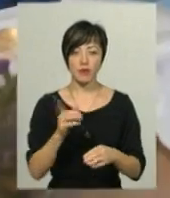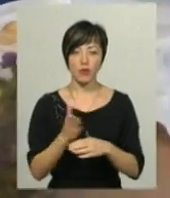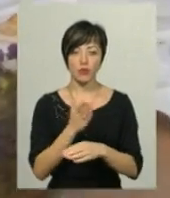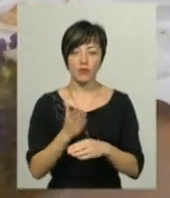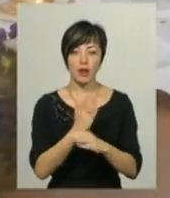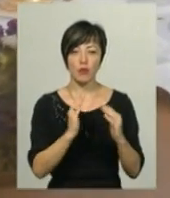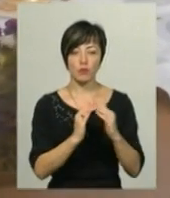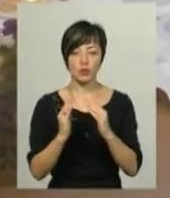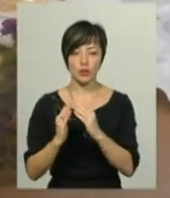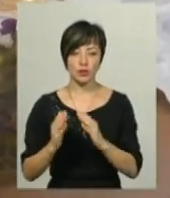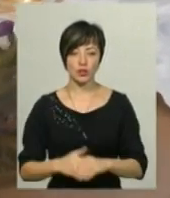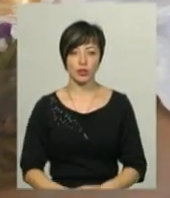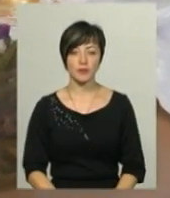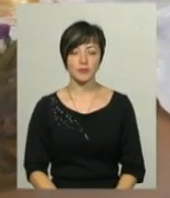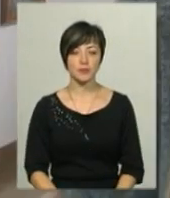виготовляли будиночки.